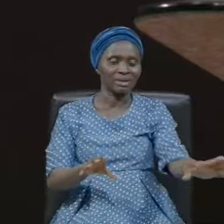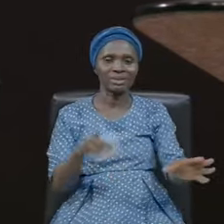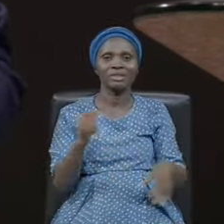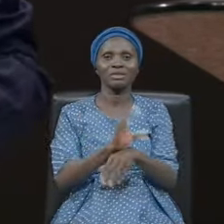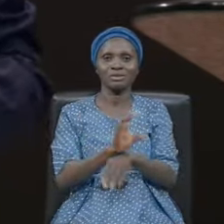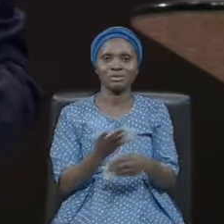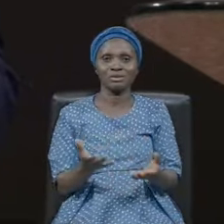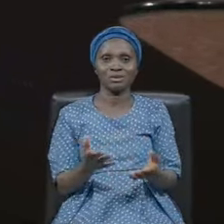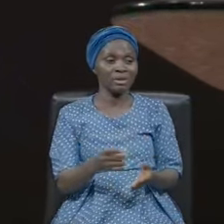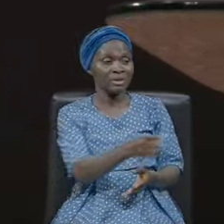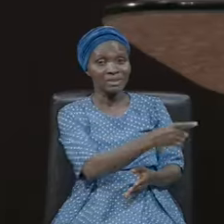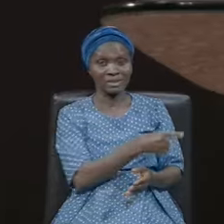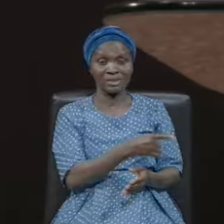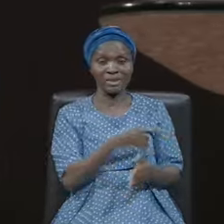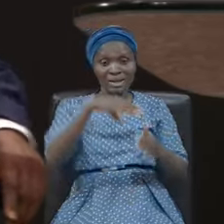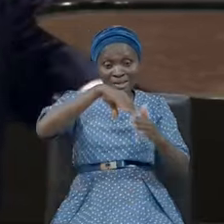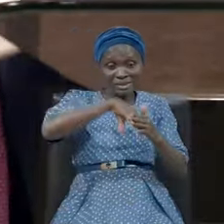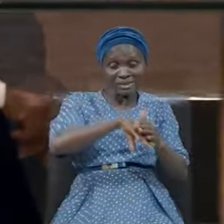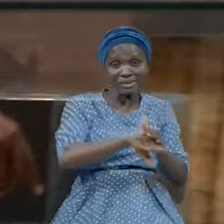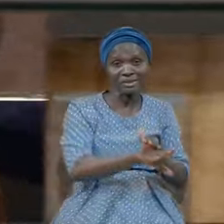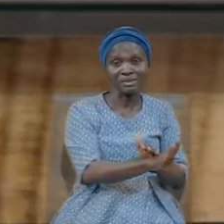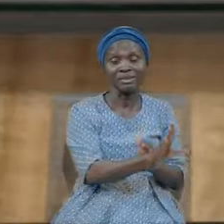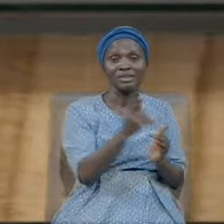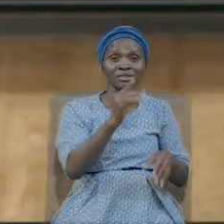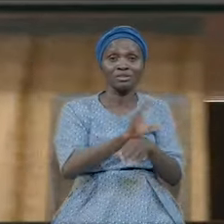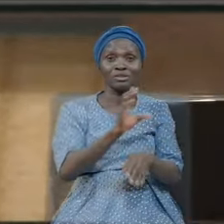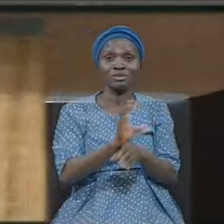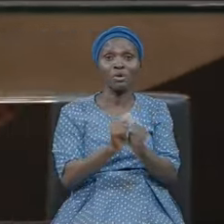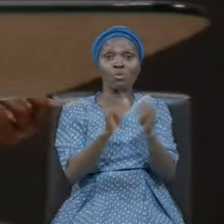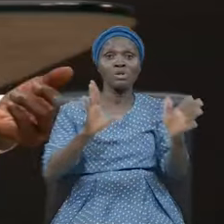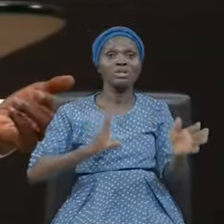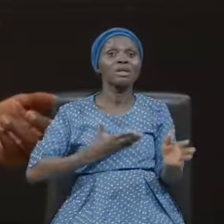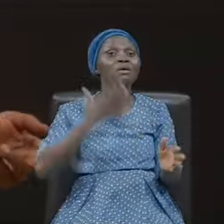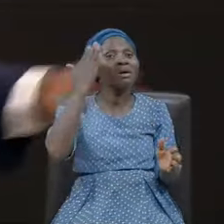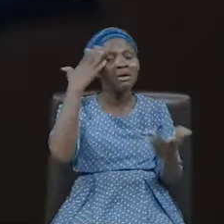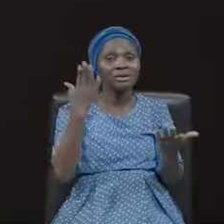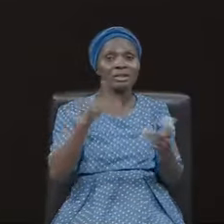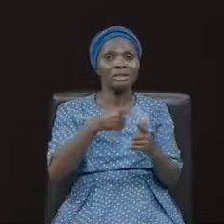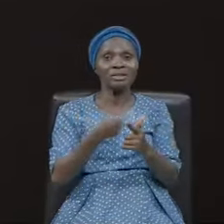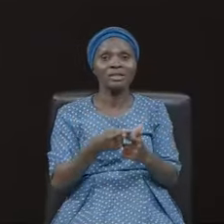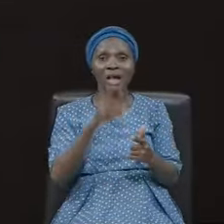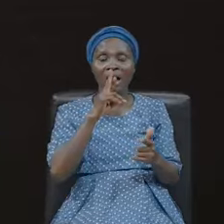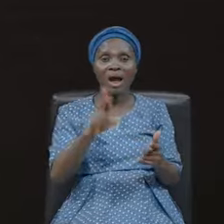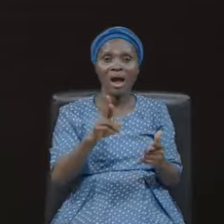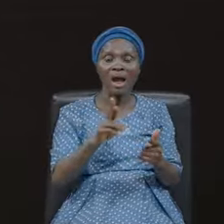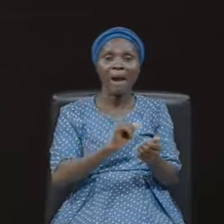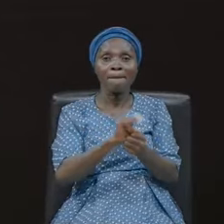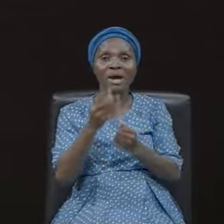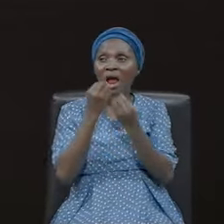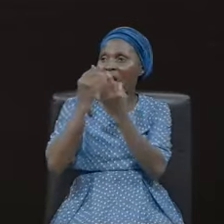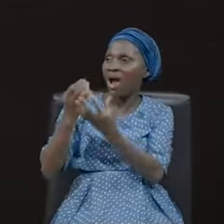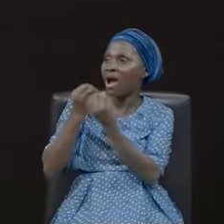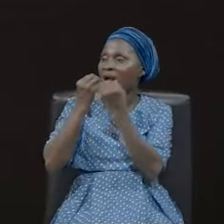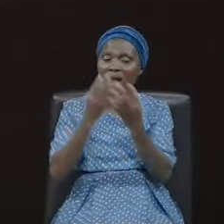en Angleterre. Ce sont des gens qui s'infiltrent et disent aux autres, les autres aussi disent aux autres, l'autre aussi dit aux autres.